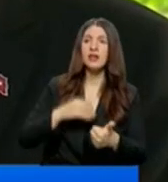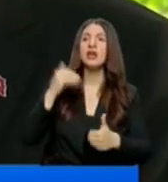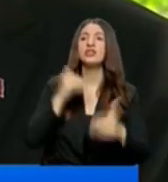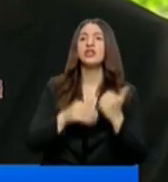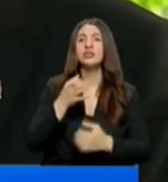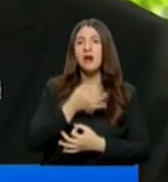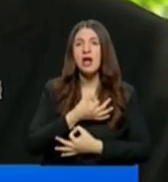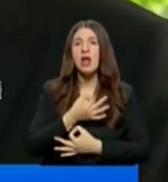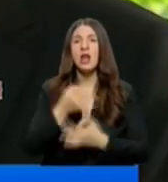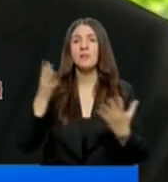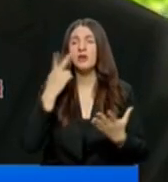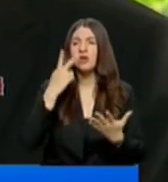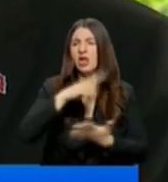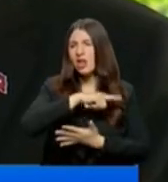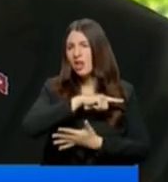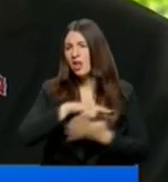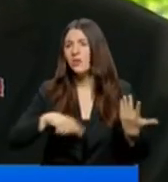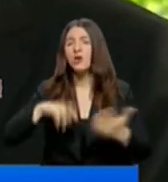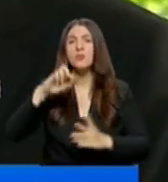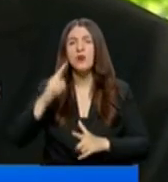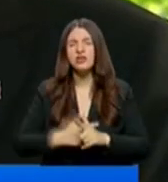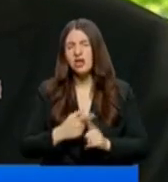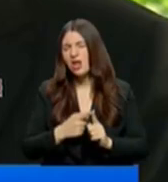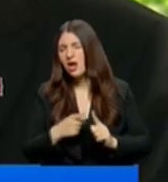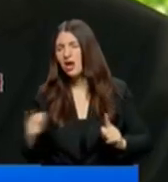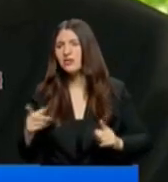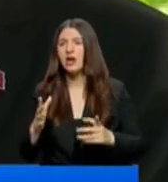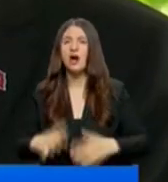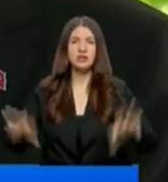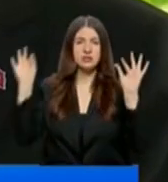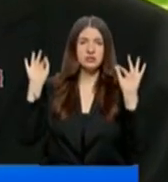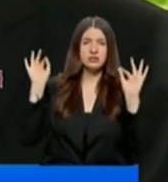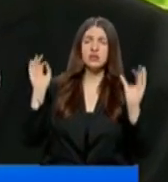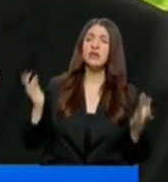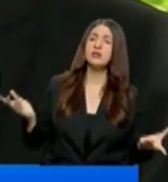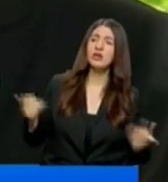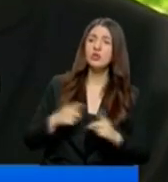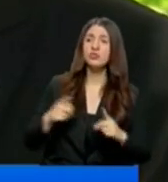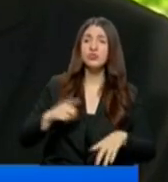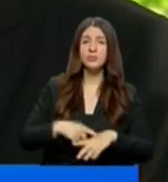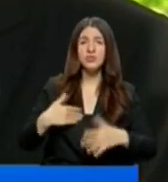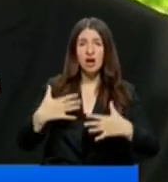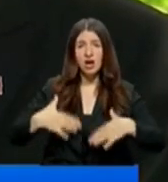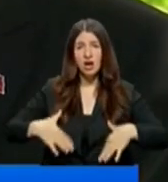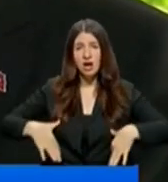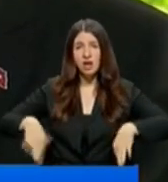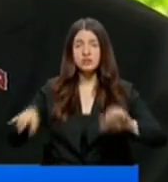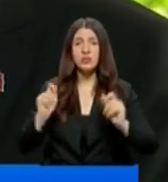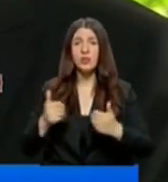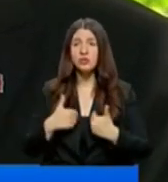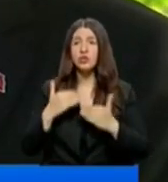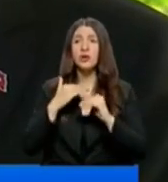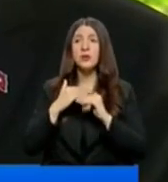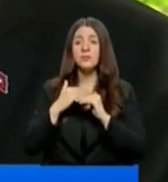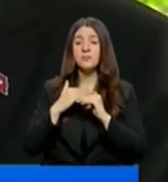seçim bildirgelerine kadar, projelerimize kadar hazırız. Zaten uzun süredir hazırlıklarımızı da yapıyoruz.